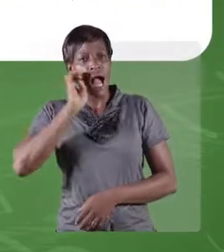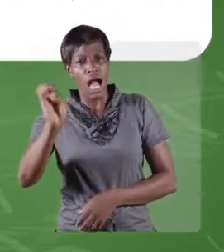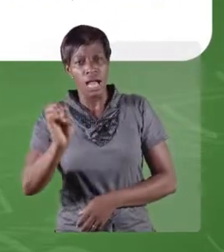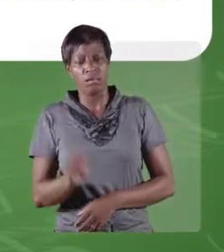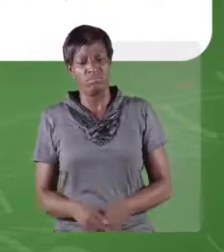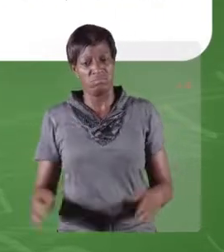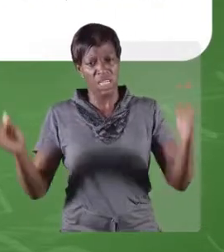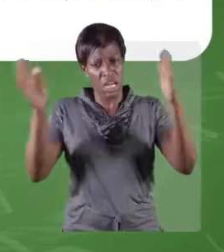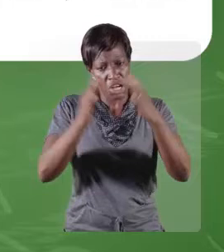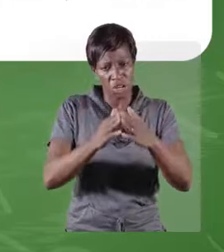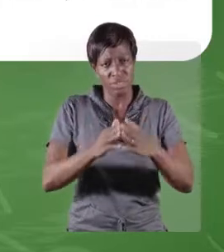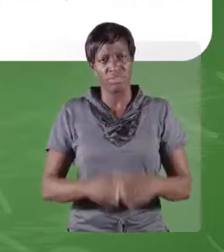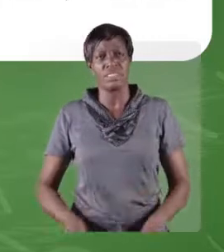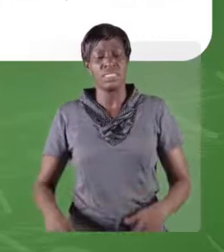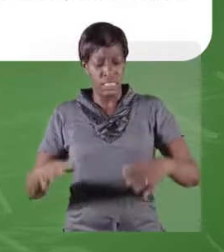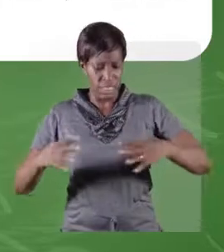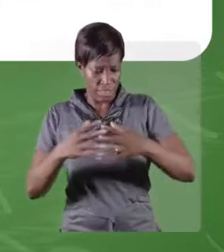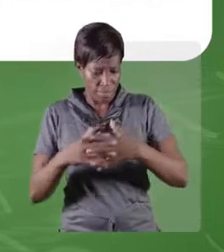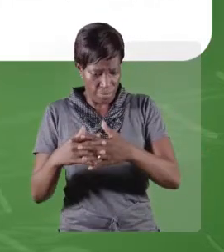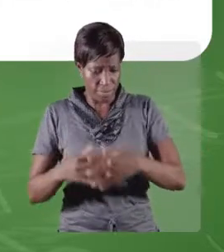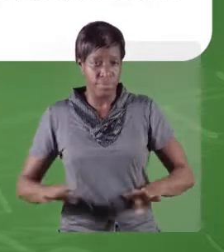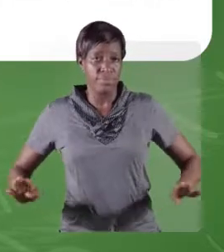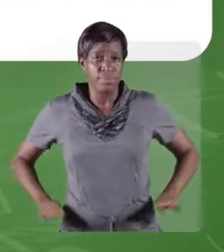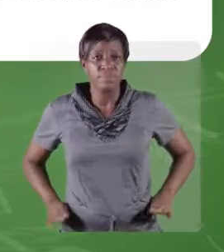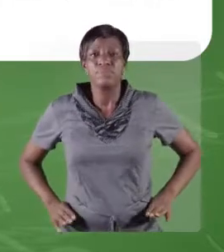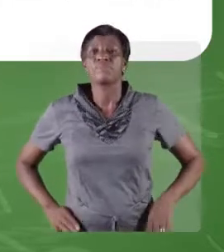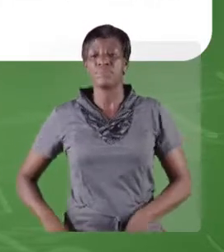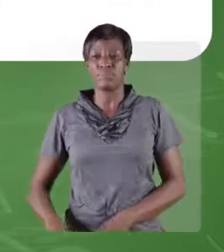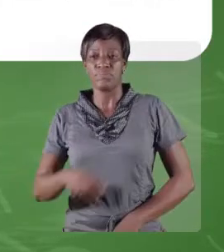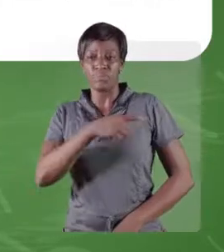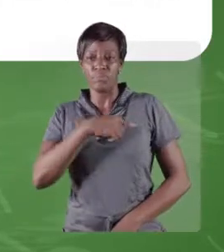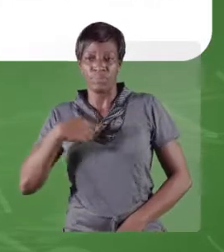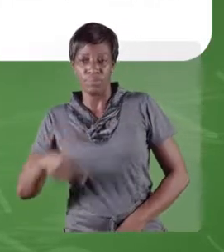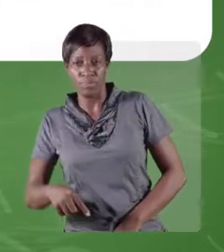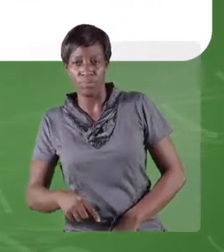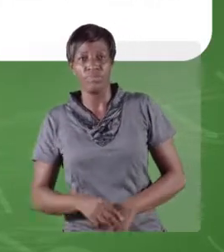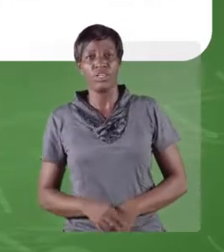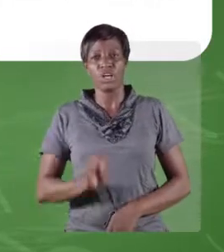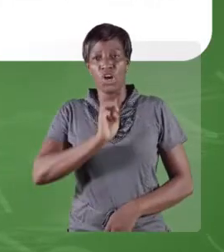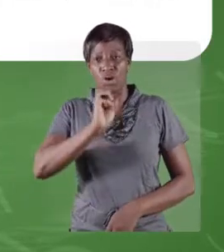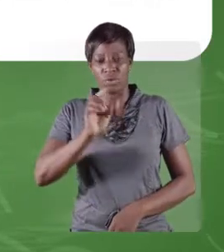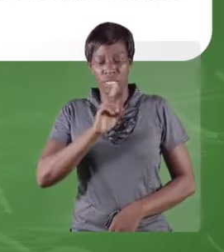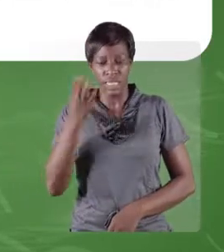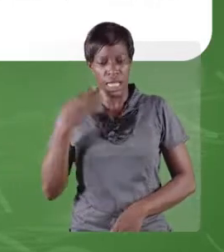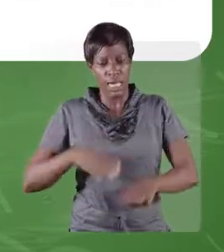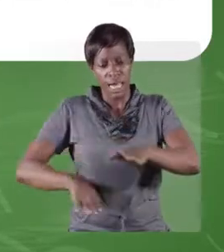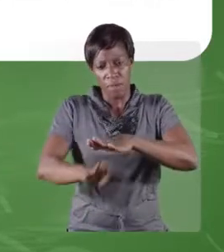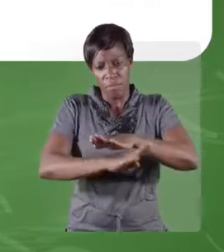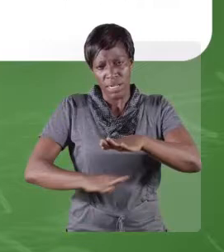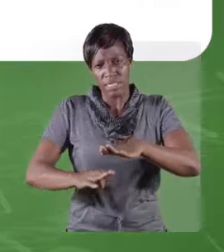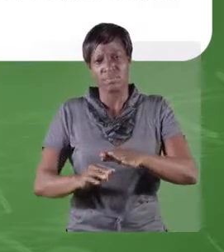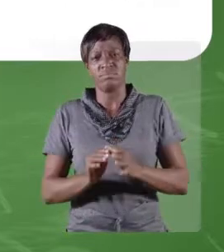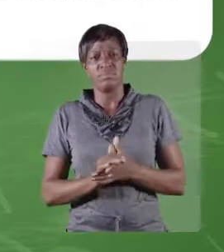l'URSS et la Chine. Elle élabore les bases de la future organisation.